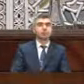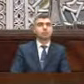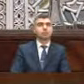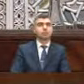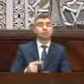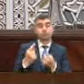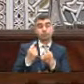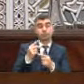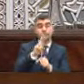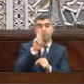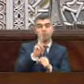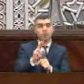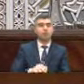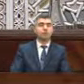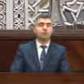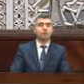النائب،